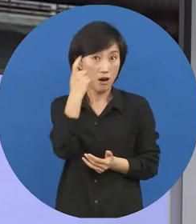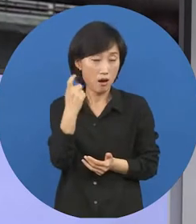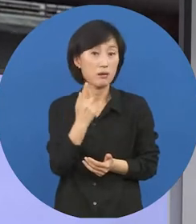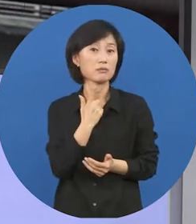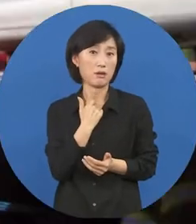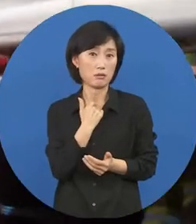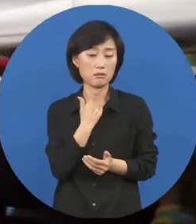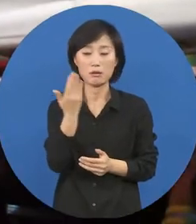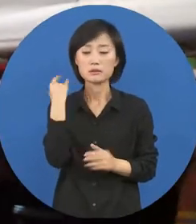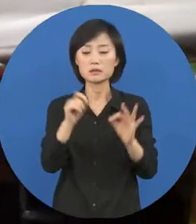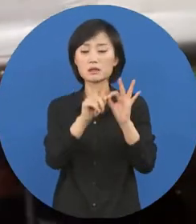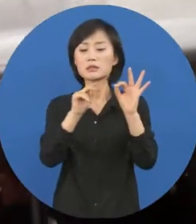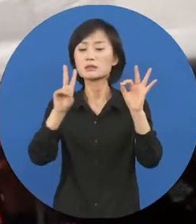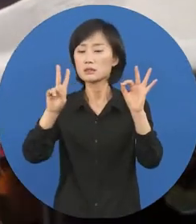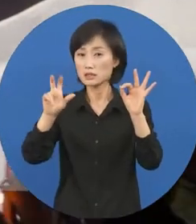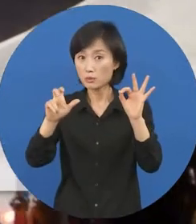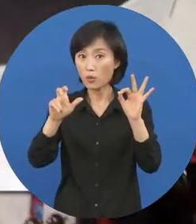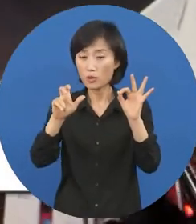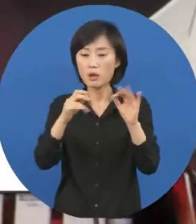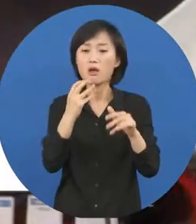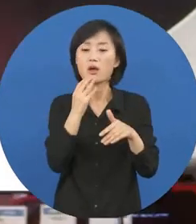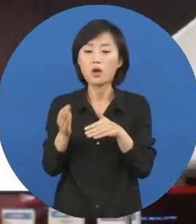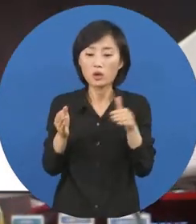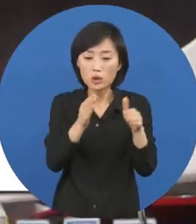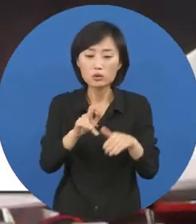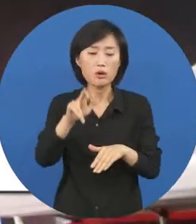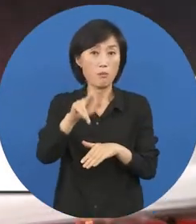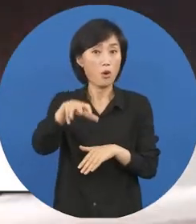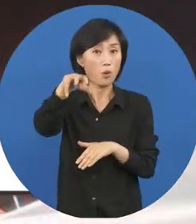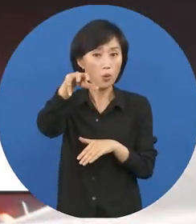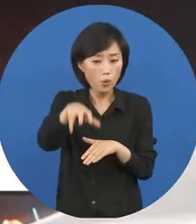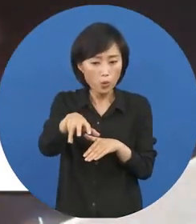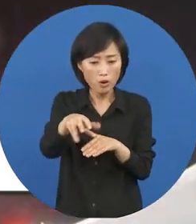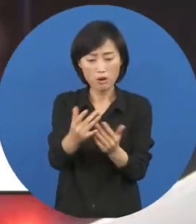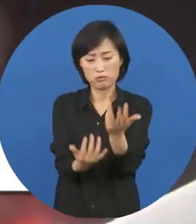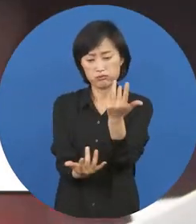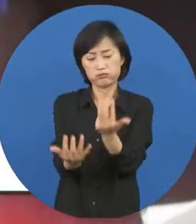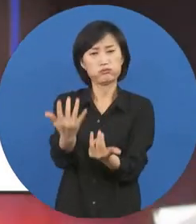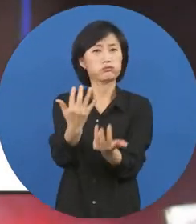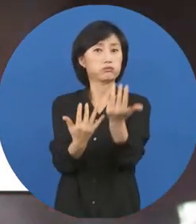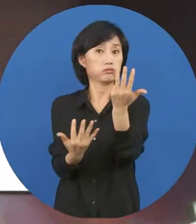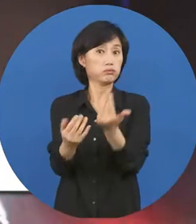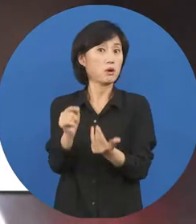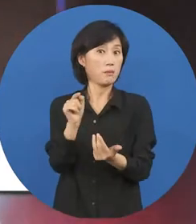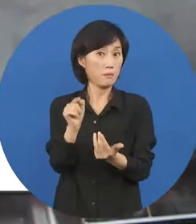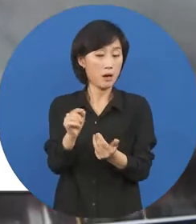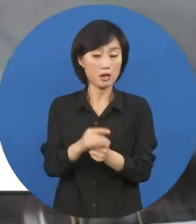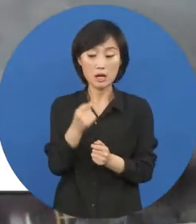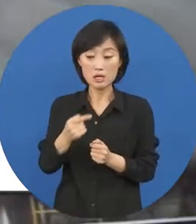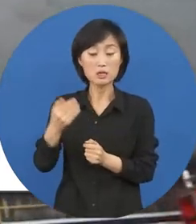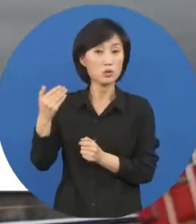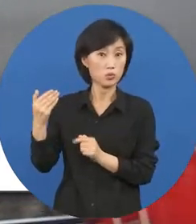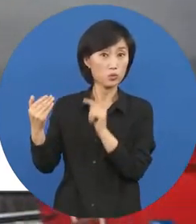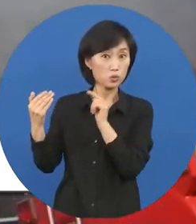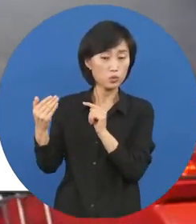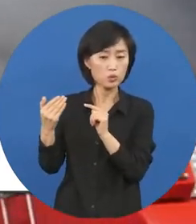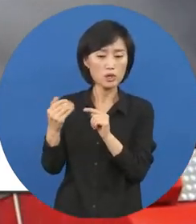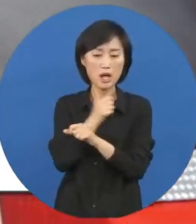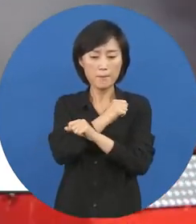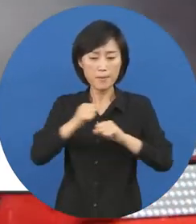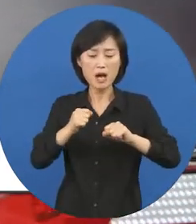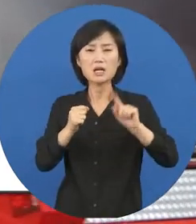있었습니다 지난 25일 저녁 경기도 군포시 의한 복합 물류 센터에서 불이 났습니다 소방당국은